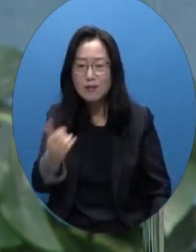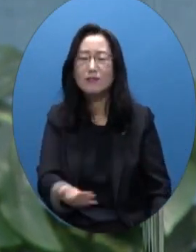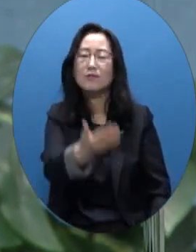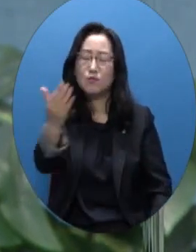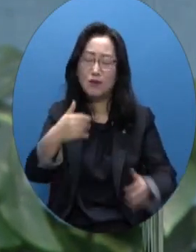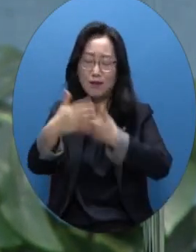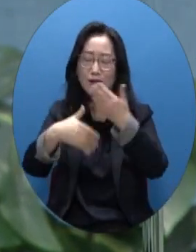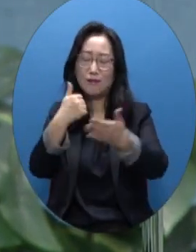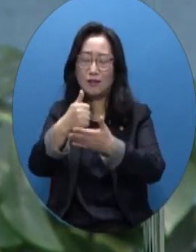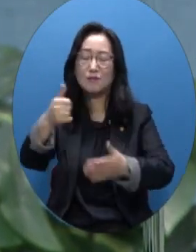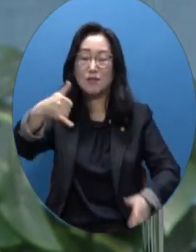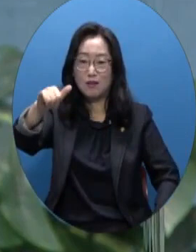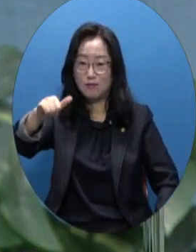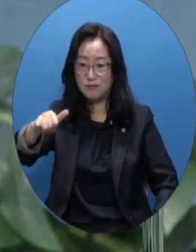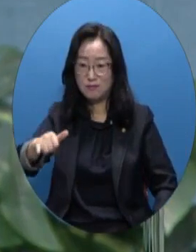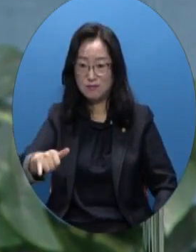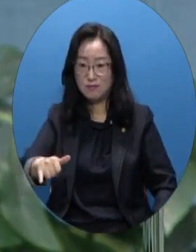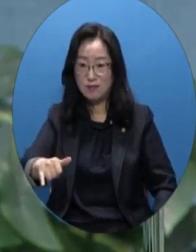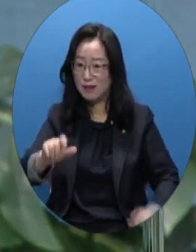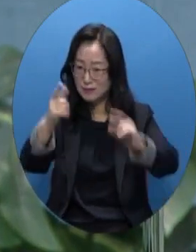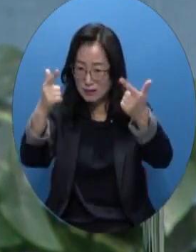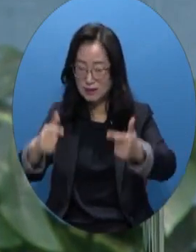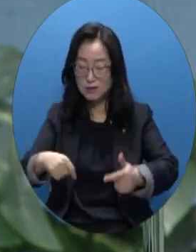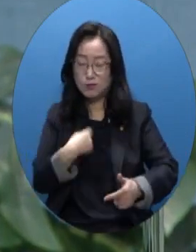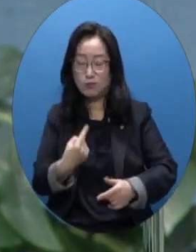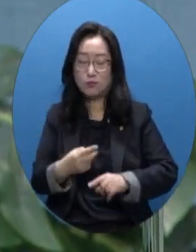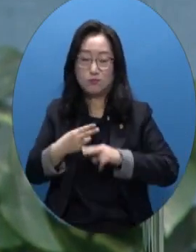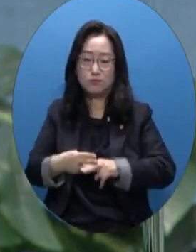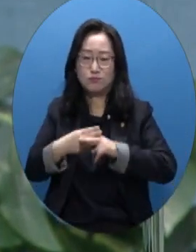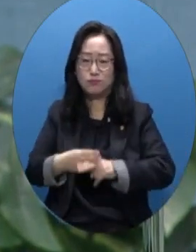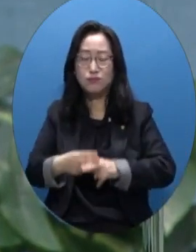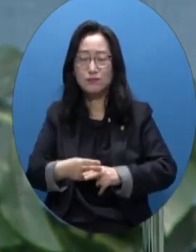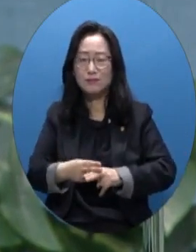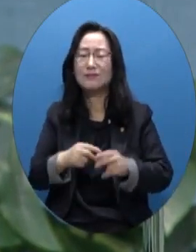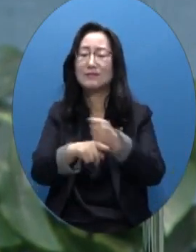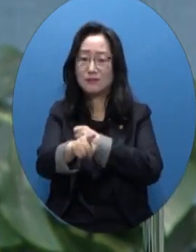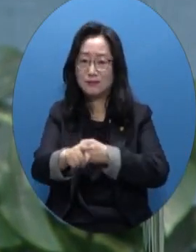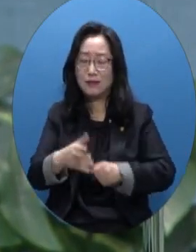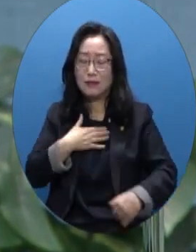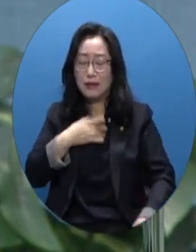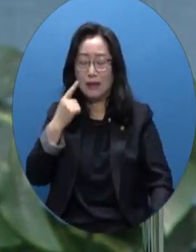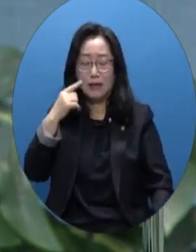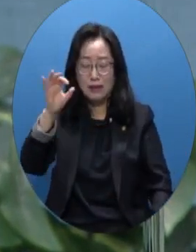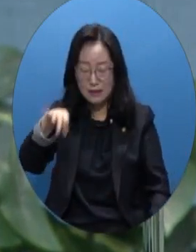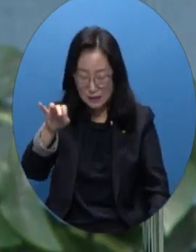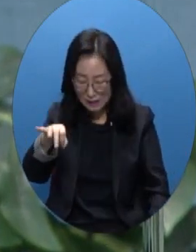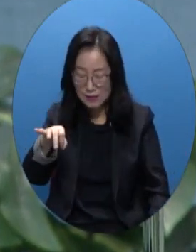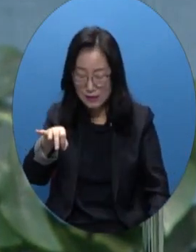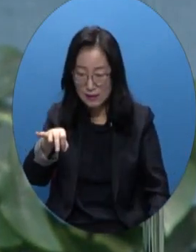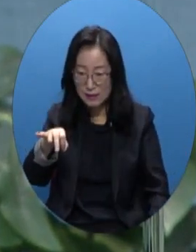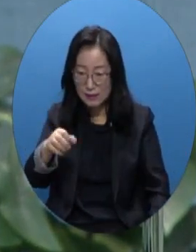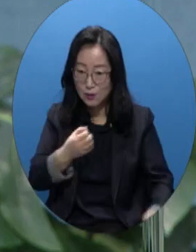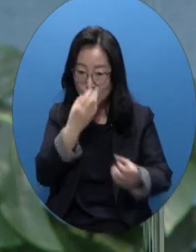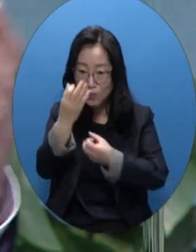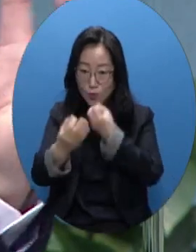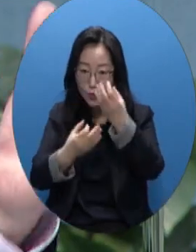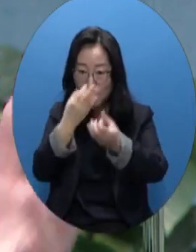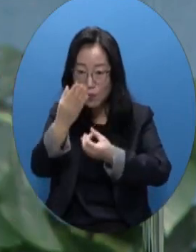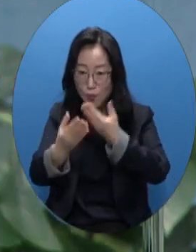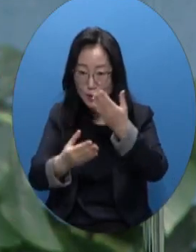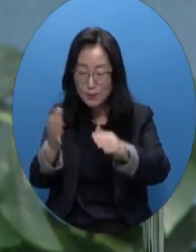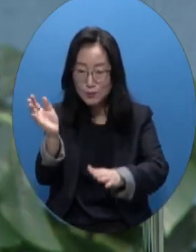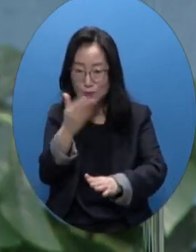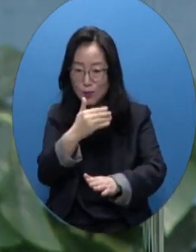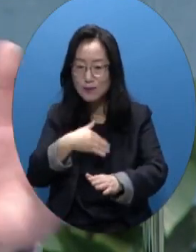하나님 자리에 대신 앉아서 스스로 보드 것을 판단하기 때문에 그렇습니다 나는 아무 것도 아닙니다 하면 우리 그때도 자유함이